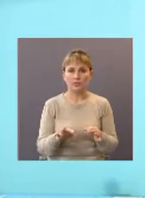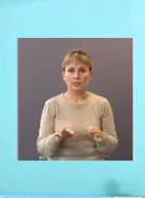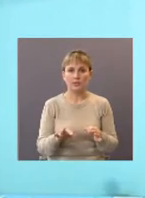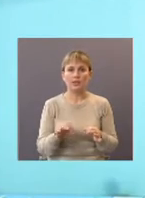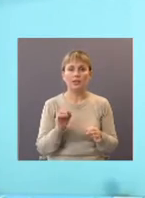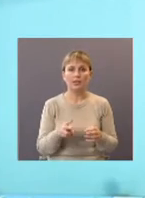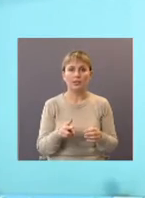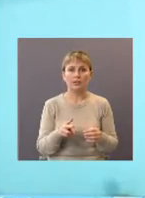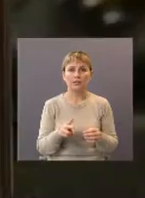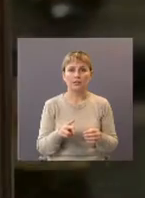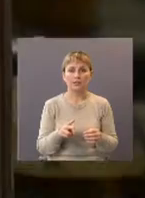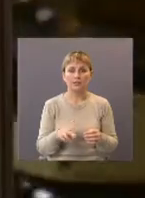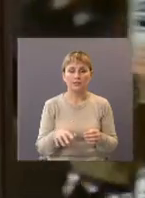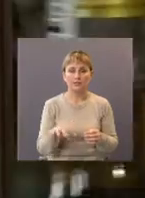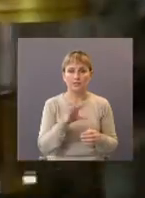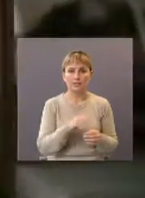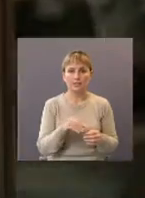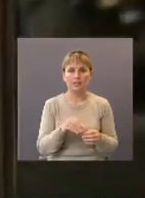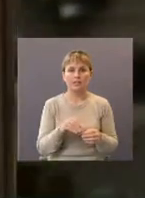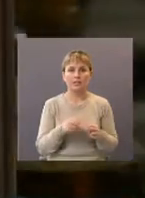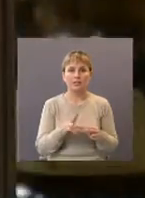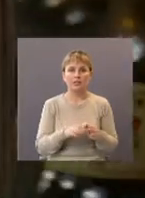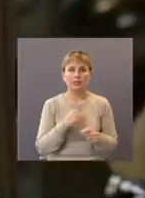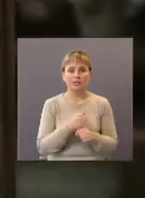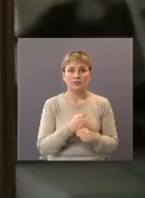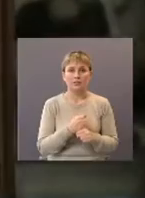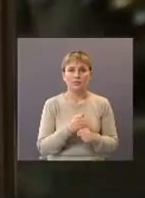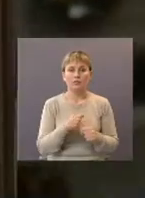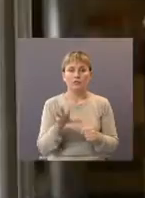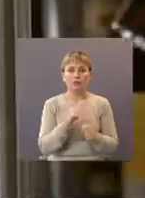недоступность как в ценовом сегменте. Импорт ежегодно, конечно, растет.